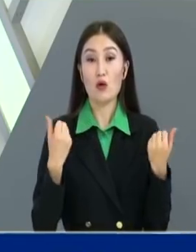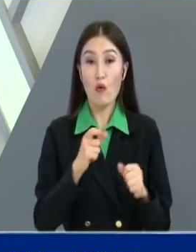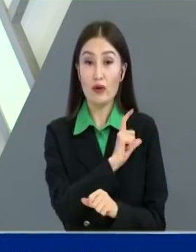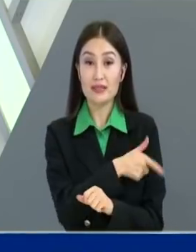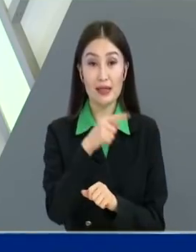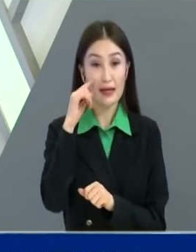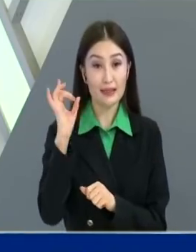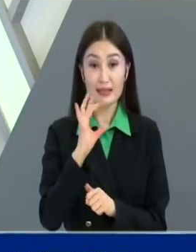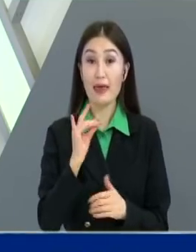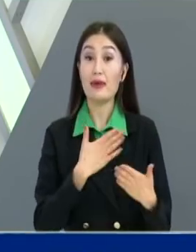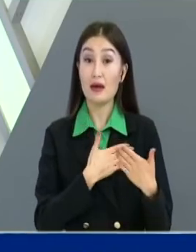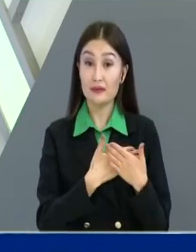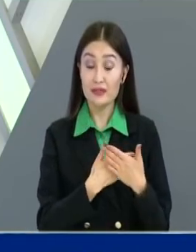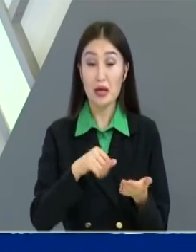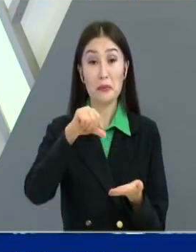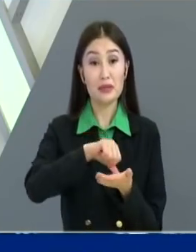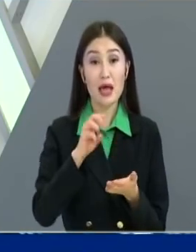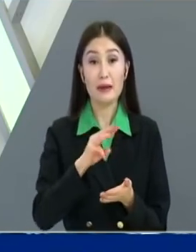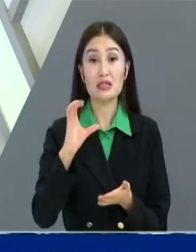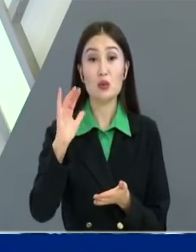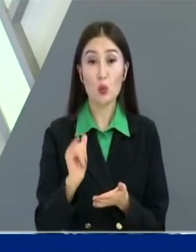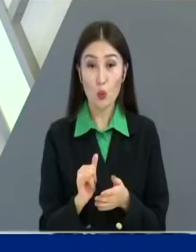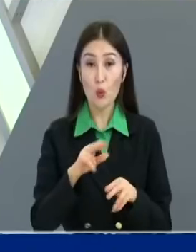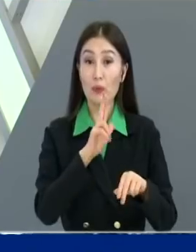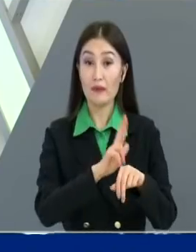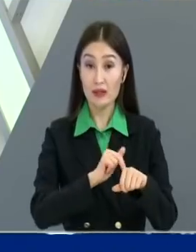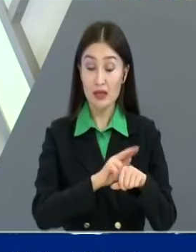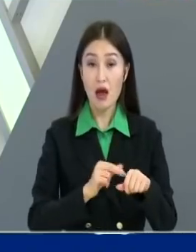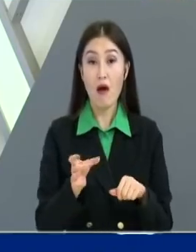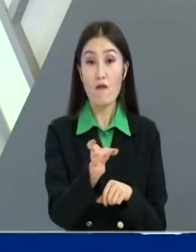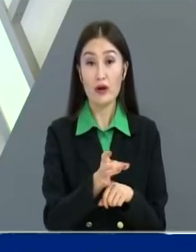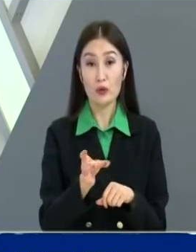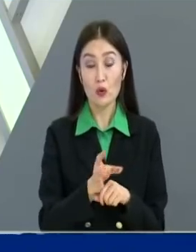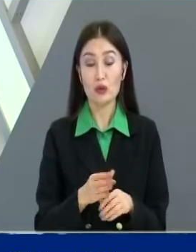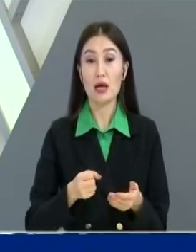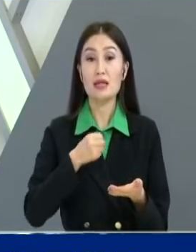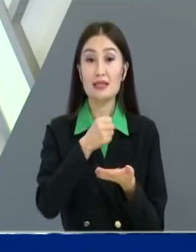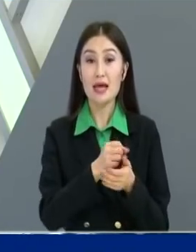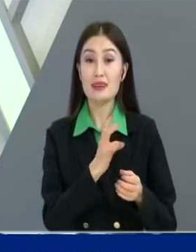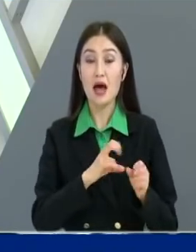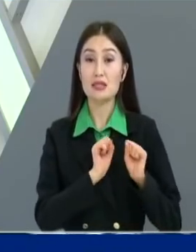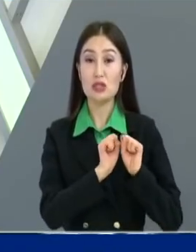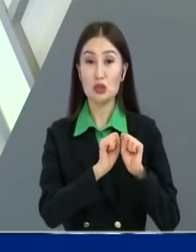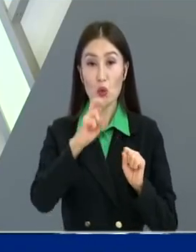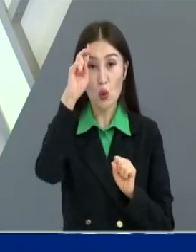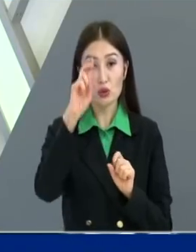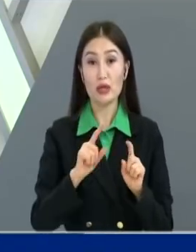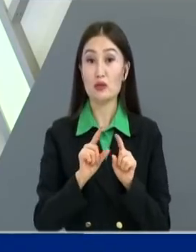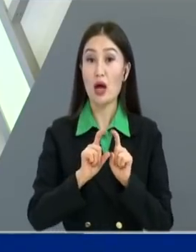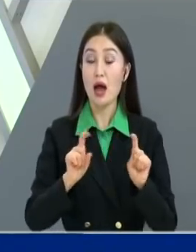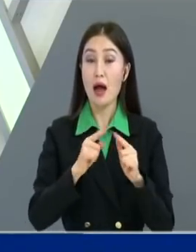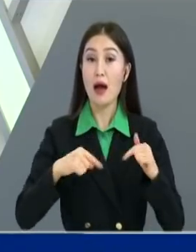Кыргызстана и активистов, представителей МСУ и правоохранительных органов в регионах страны встать на защиту государственных объектов